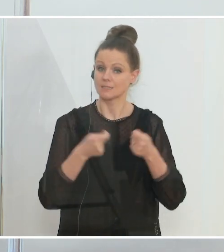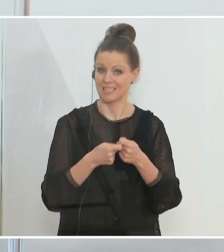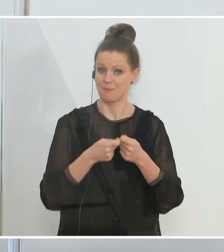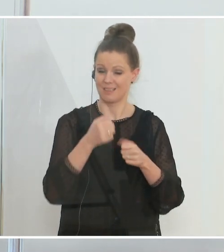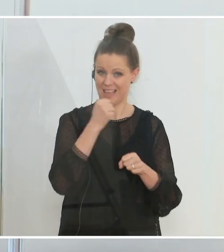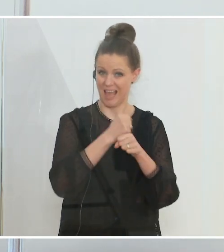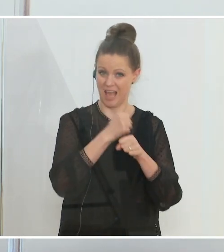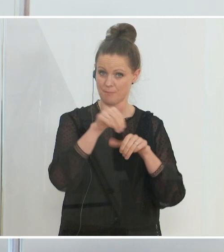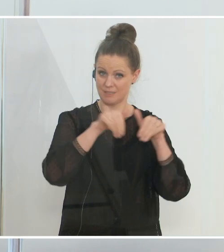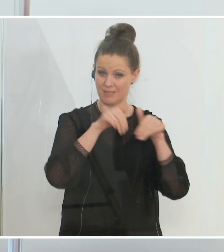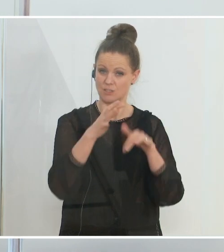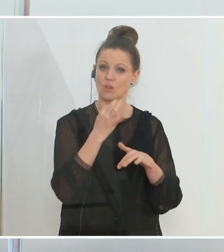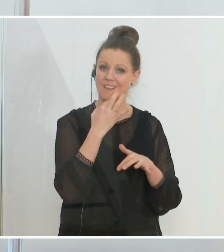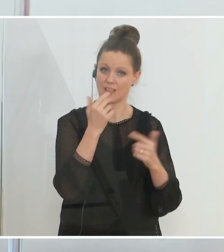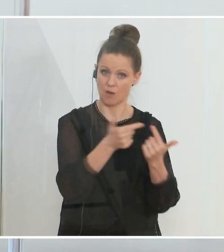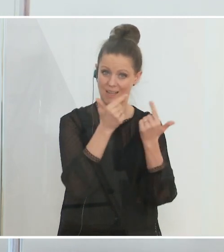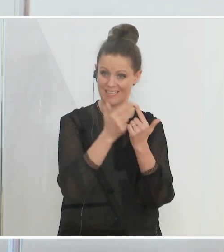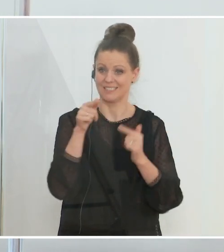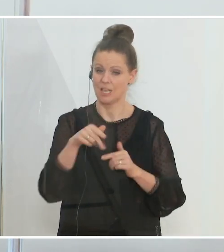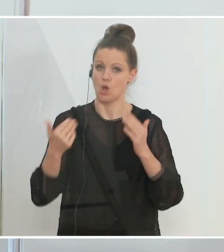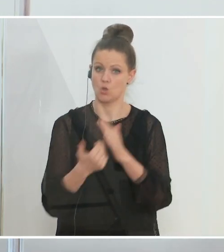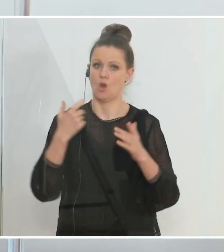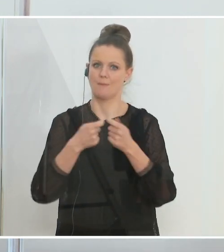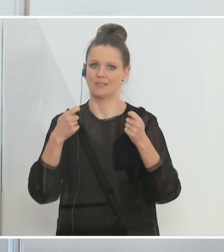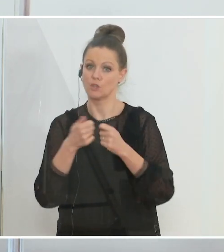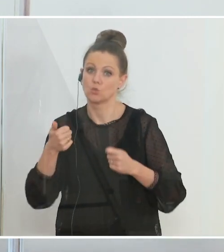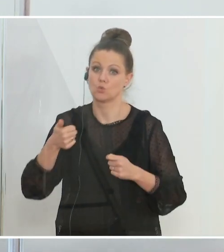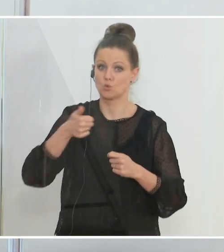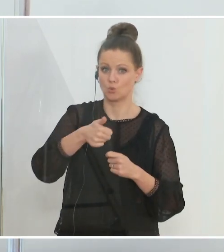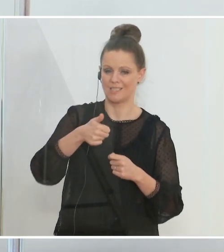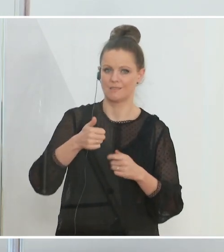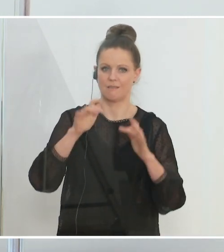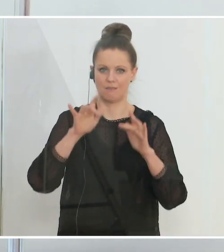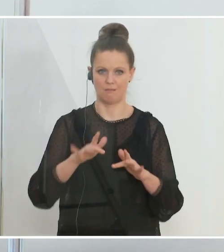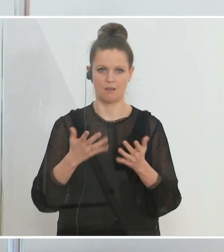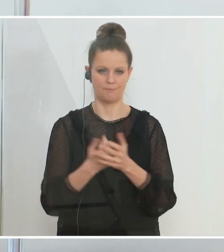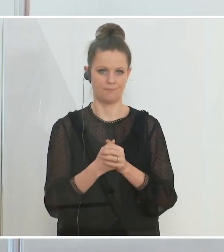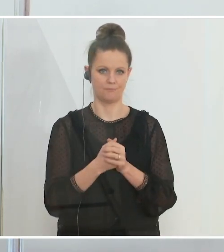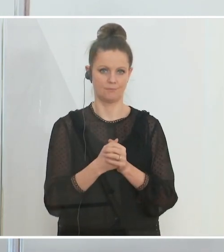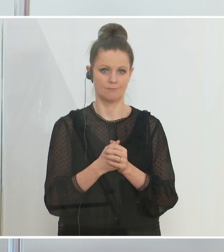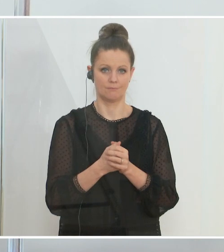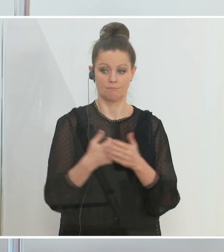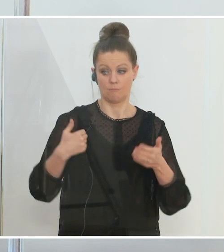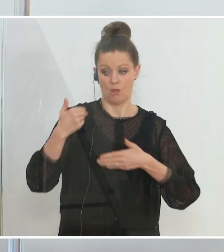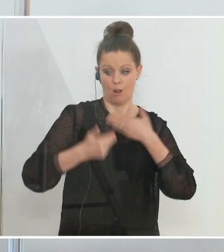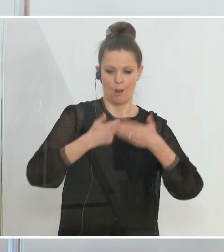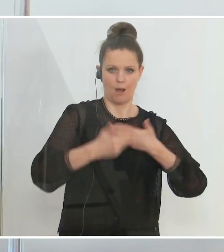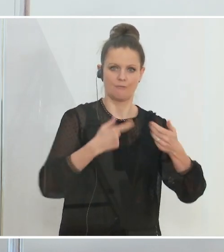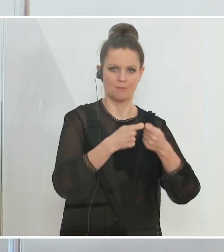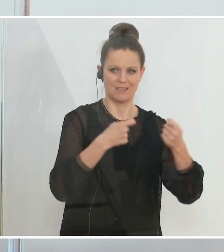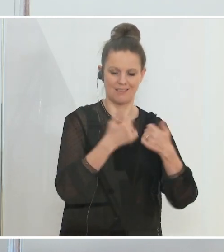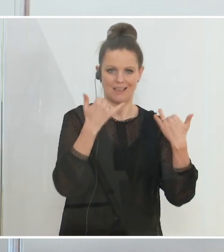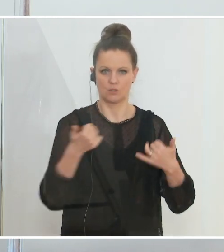noch im Detail vorstellen wird, sind neue Maßnahmen, die wir zusätzlich auch setzen zu jenen Maßnahmen, die ja auch schon im Laufen sind. Und